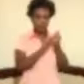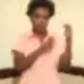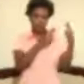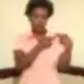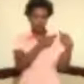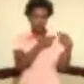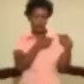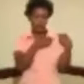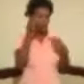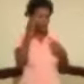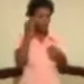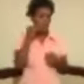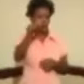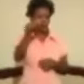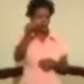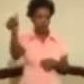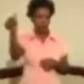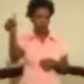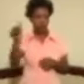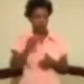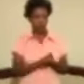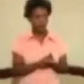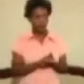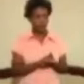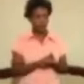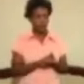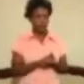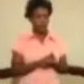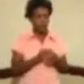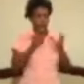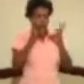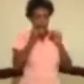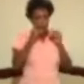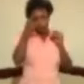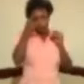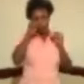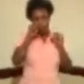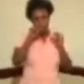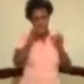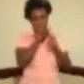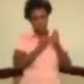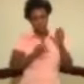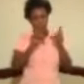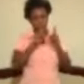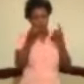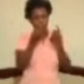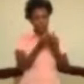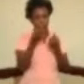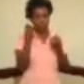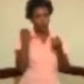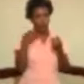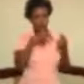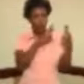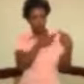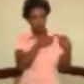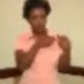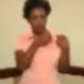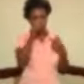Bien. La décentralisation, même m'a dit que le fait que ne pas décentraliser, dit justement poser des morts